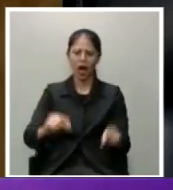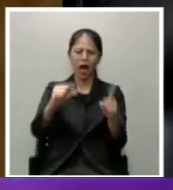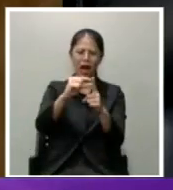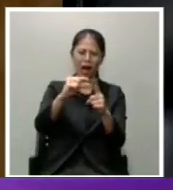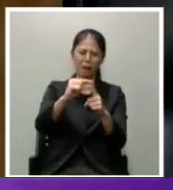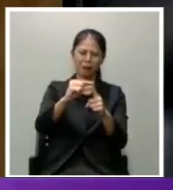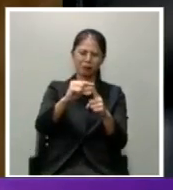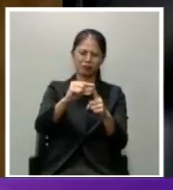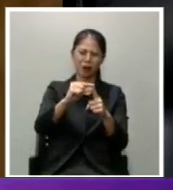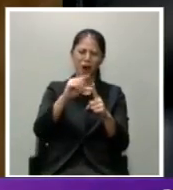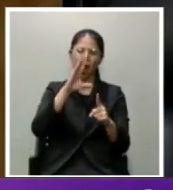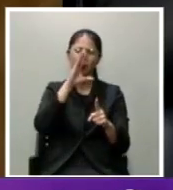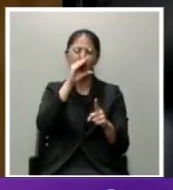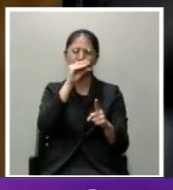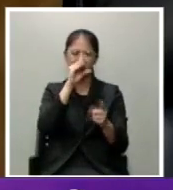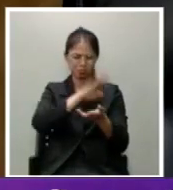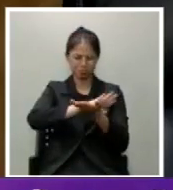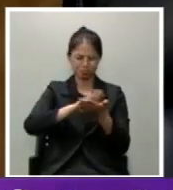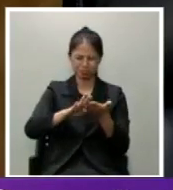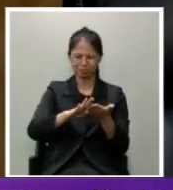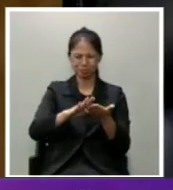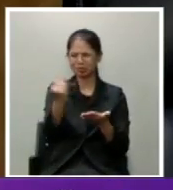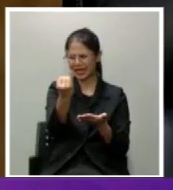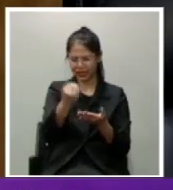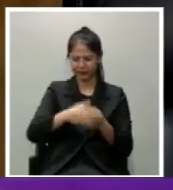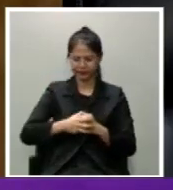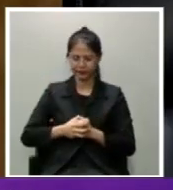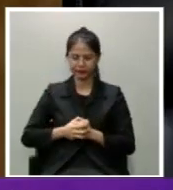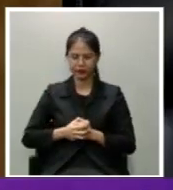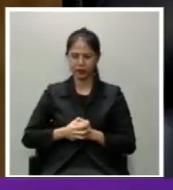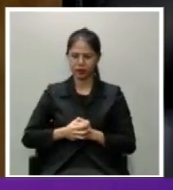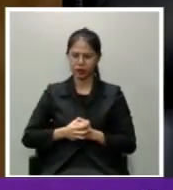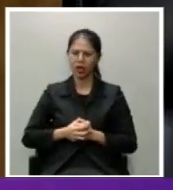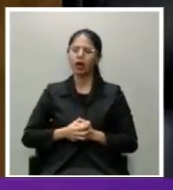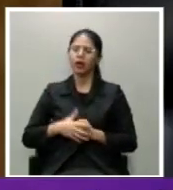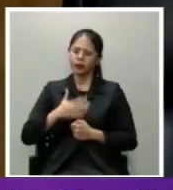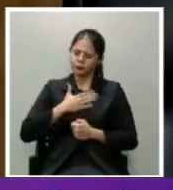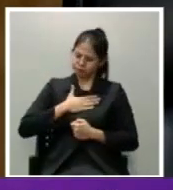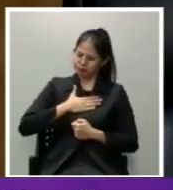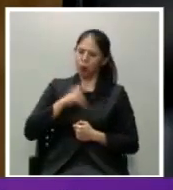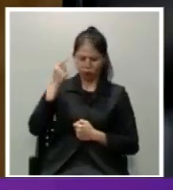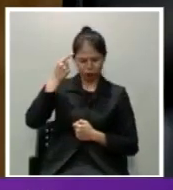ดซึ่งดูไม่ดีออกมาบางคำผมยืนยันว่าผมเชื่อว่าท่าน